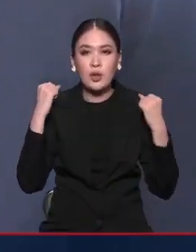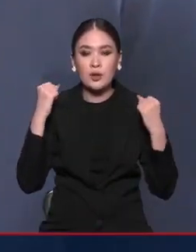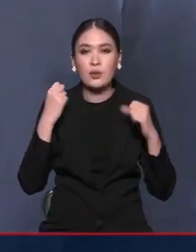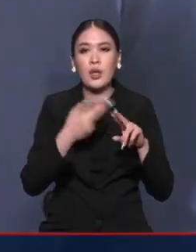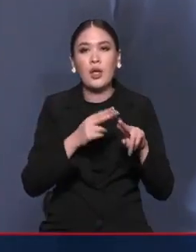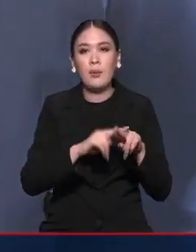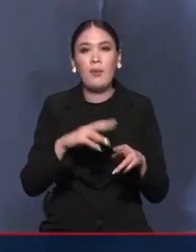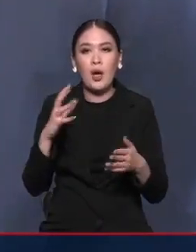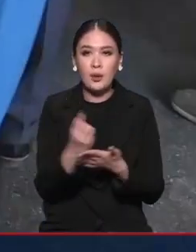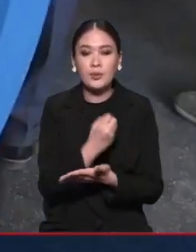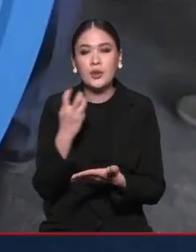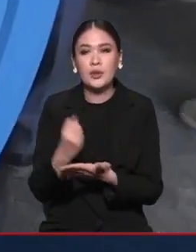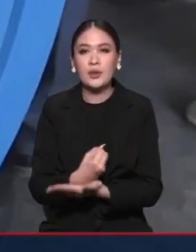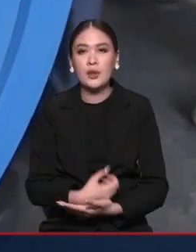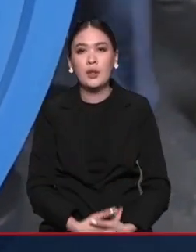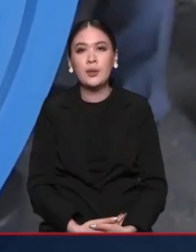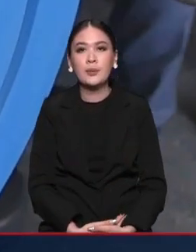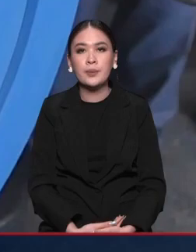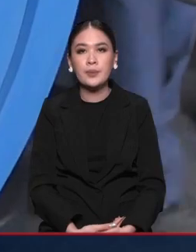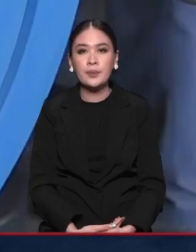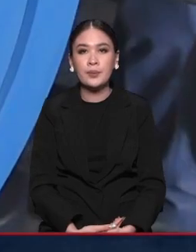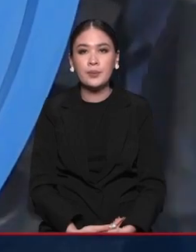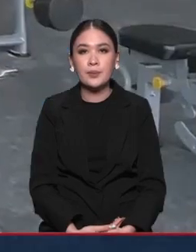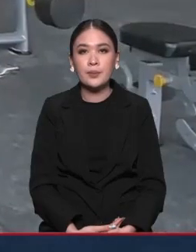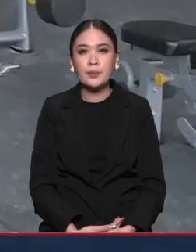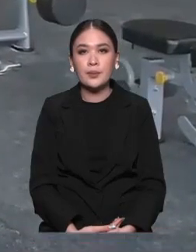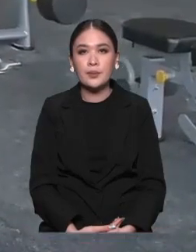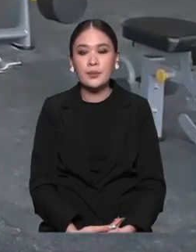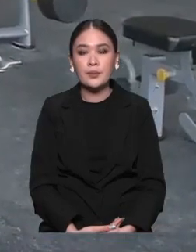победителей международных состязаний. Нурсулу Аубакирова, Жазира Абель, Жибек Жолов.